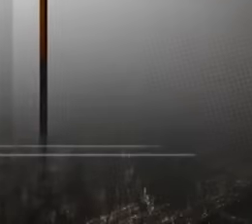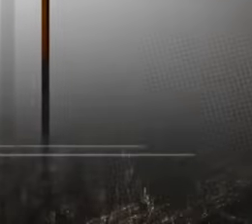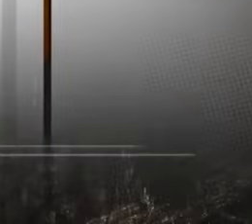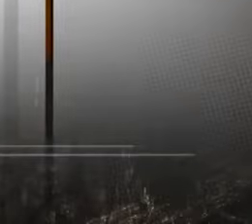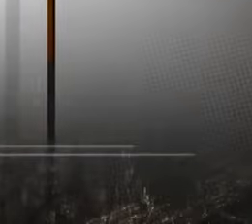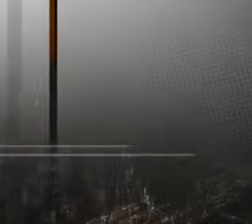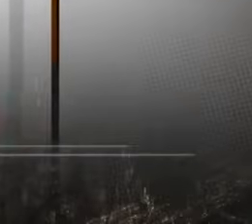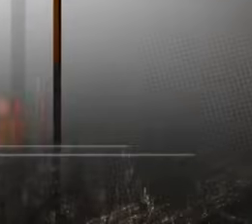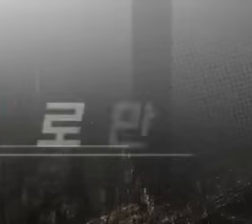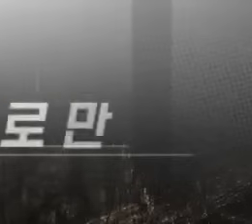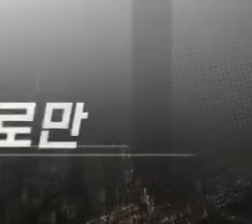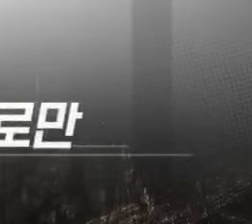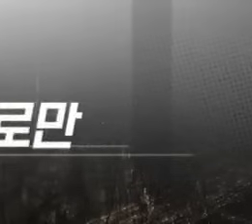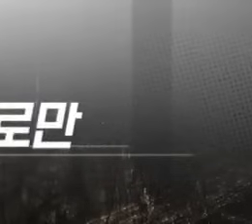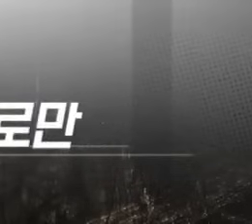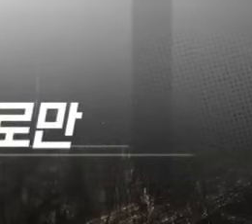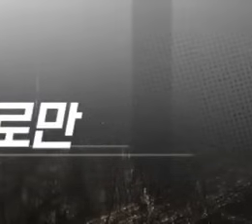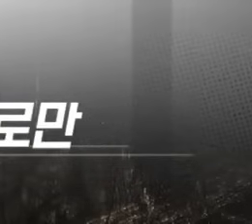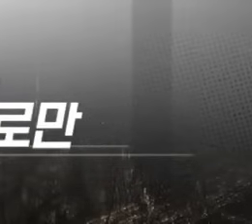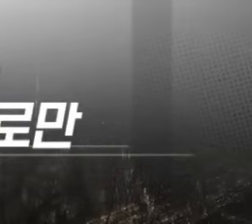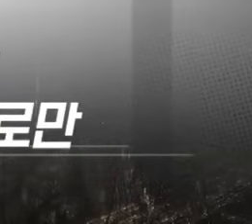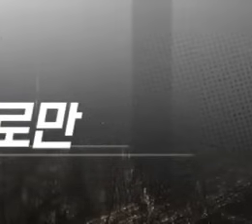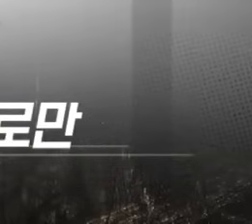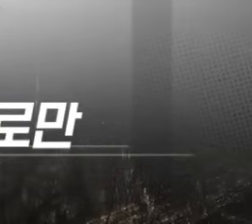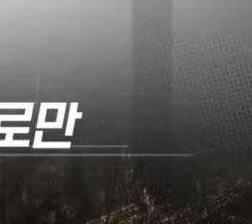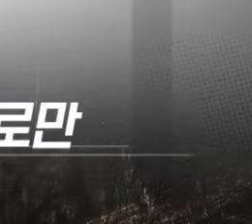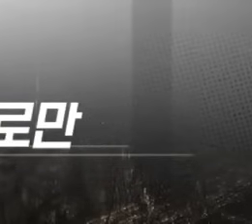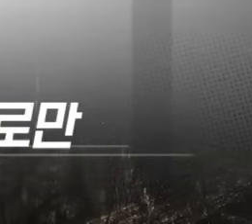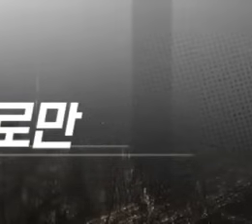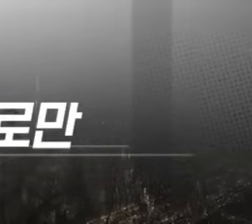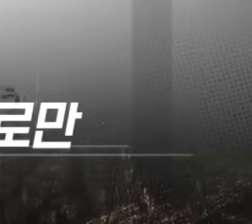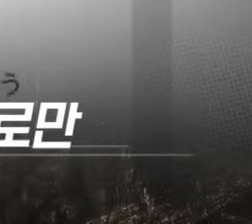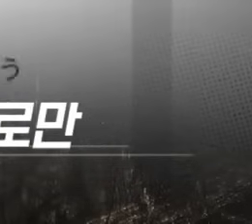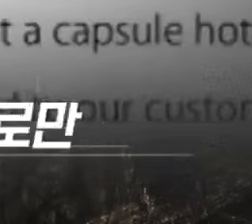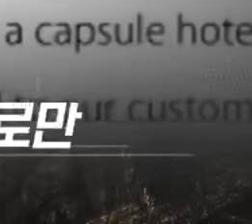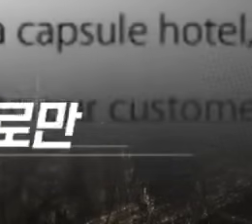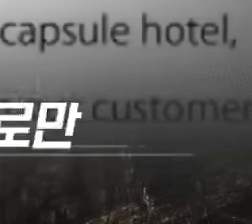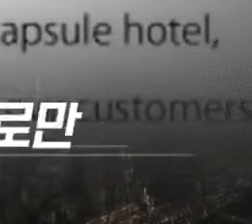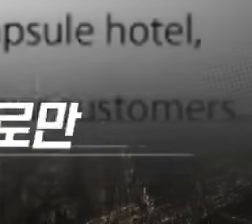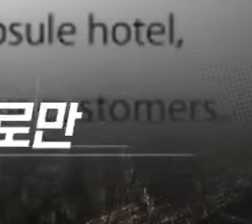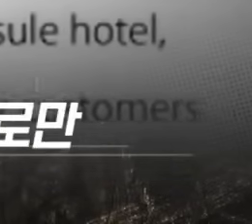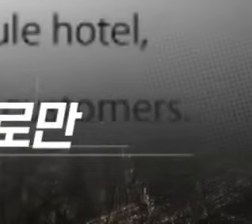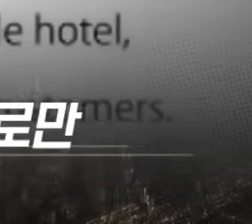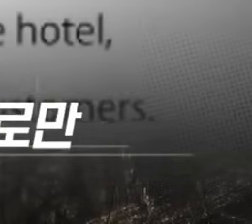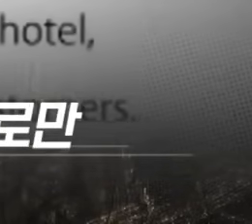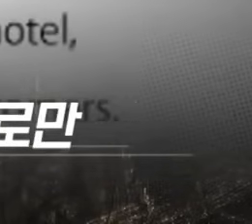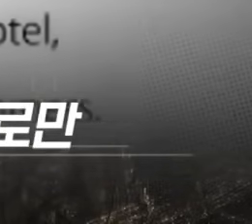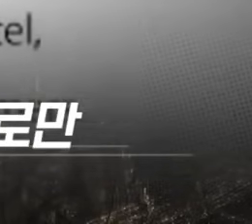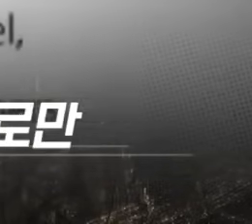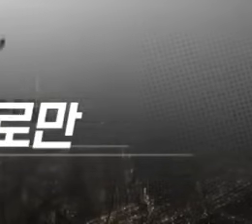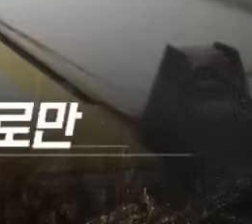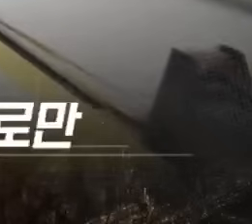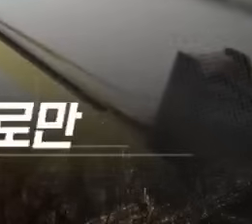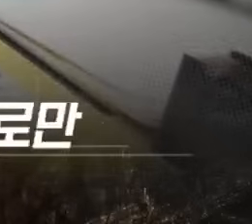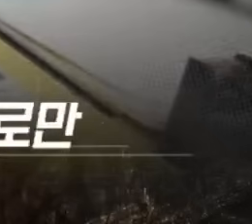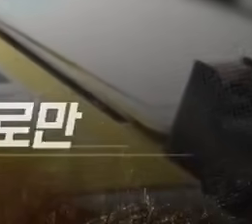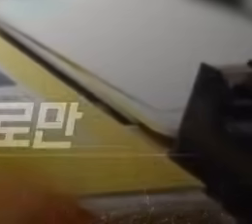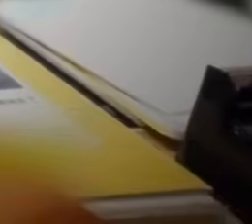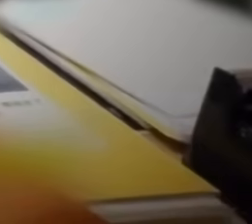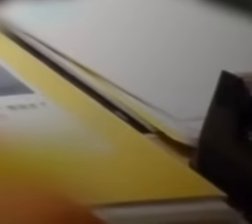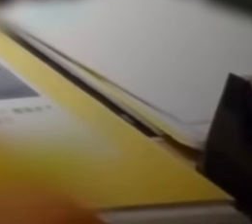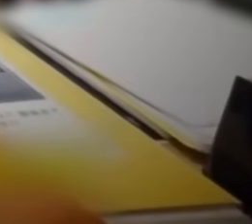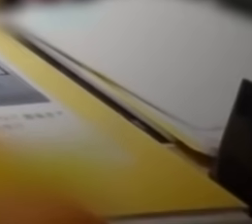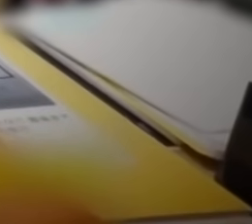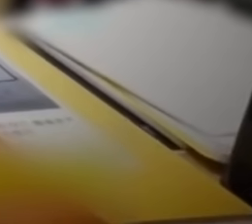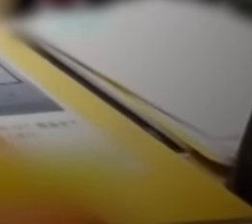해당 호텔은 직원의 실수였다라며 홈페이지에 영어와 일본어로 사과문을 올렸습니다. 당시 상황을